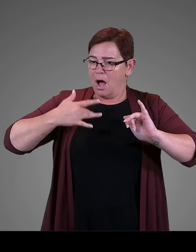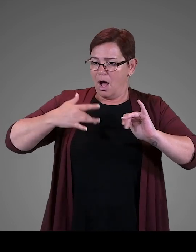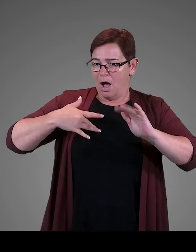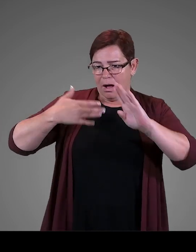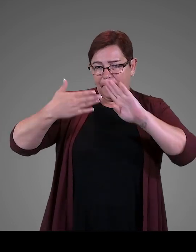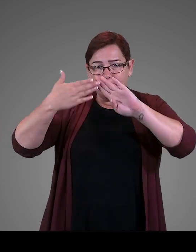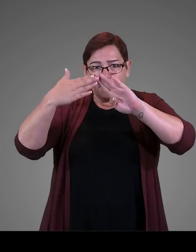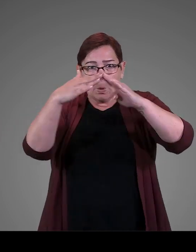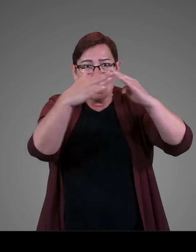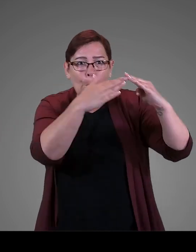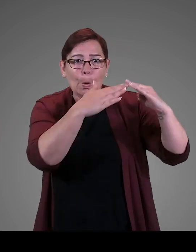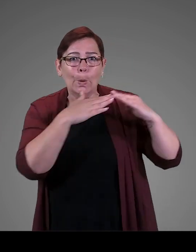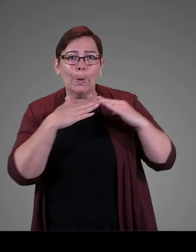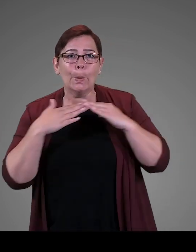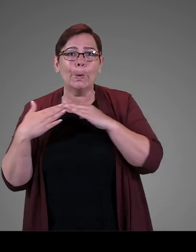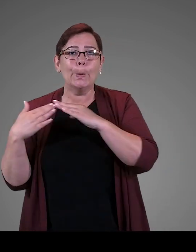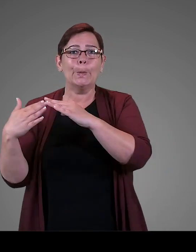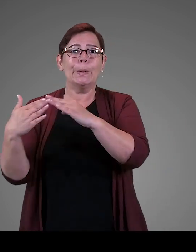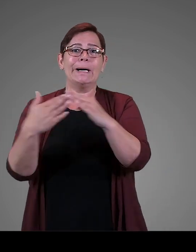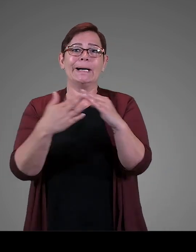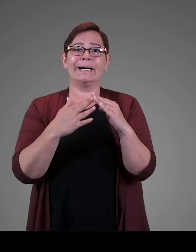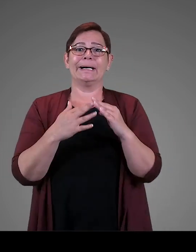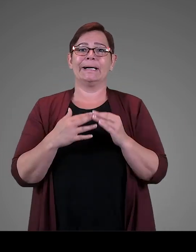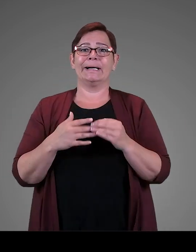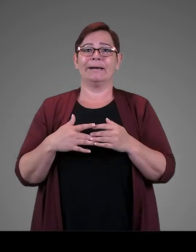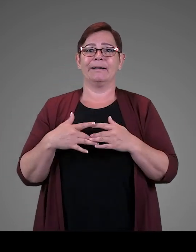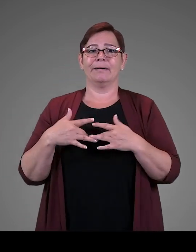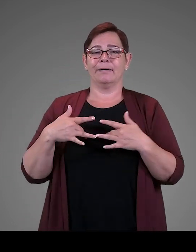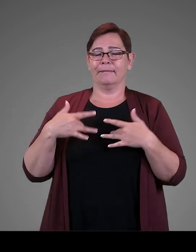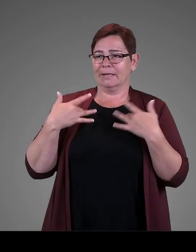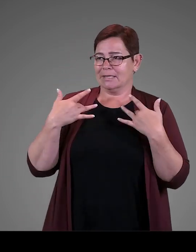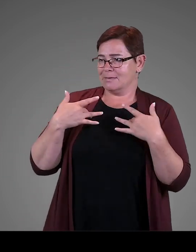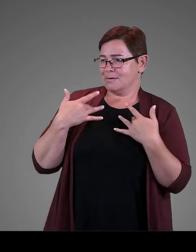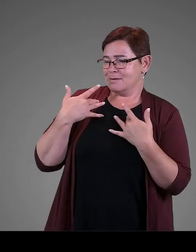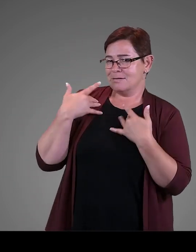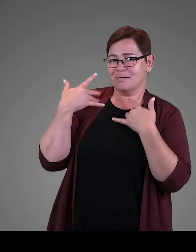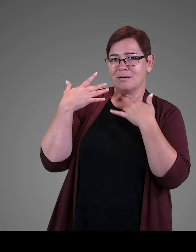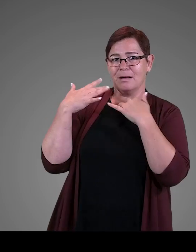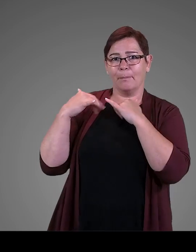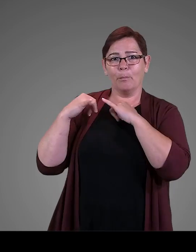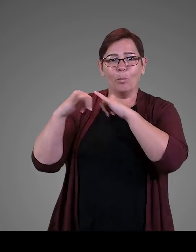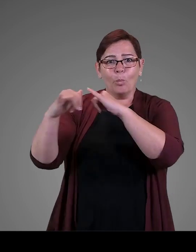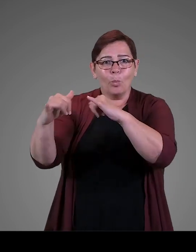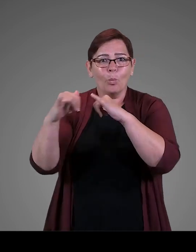le sentiment d'entraide, le sentiment de